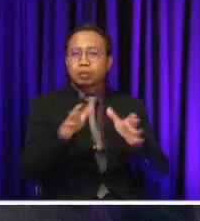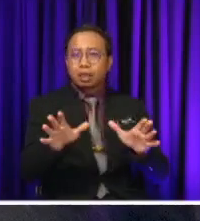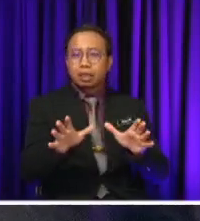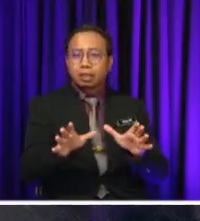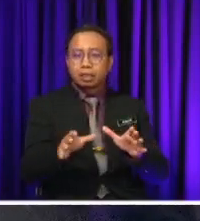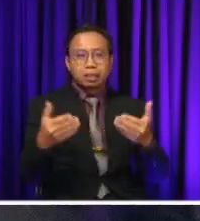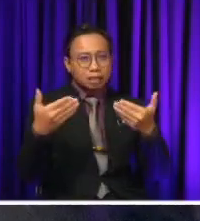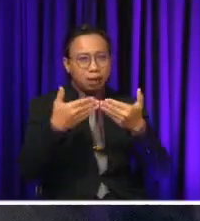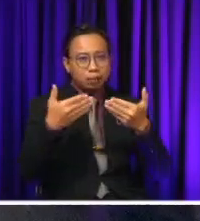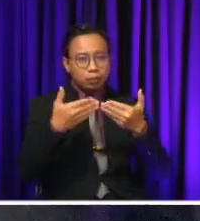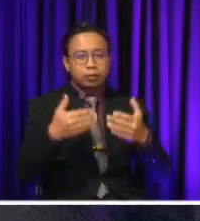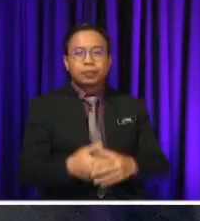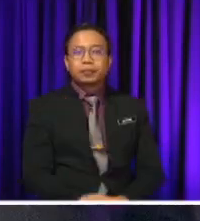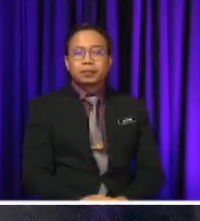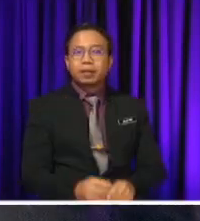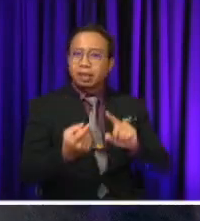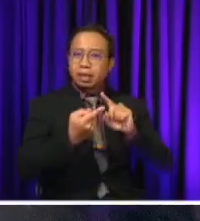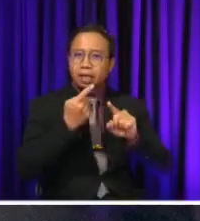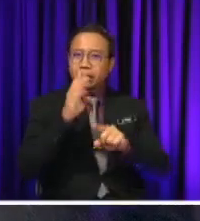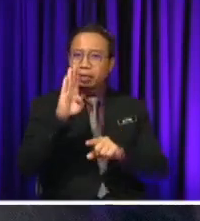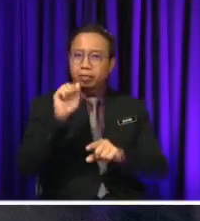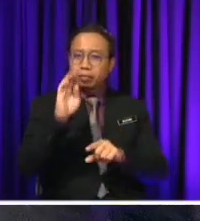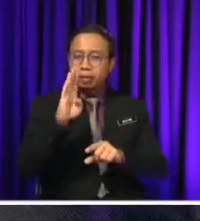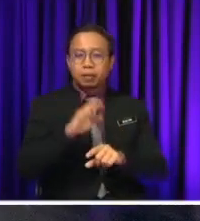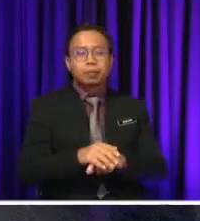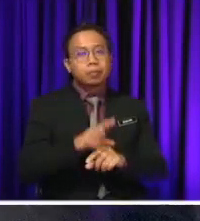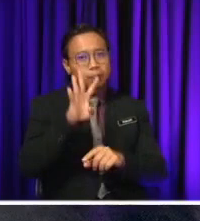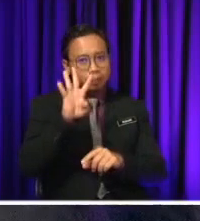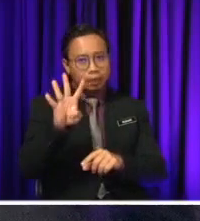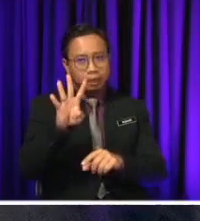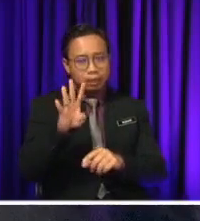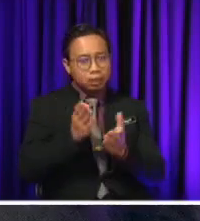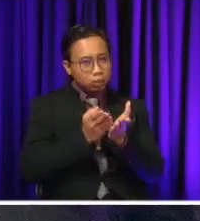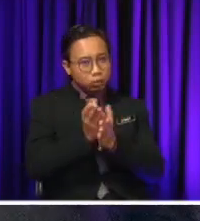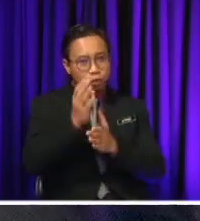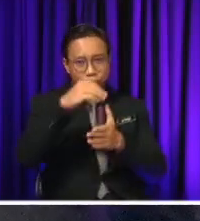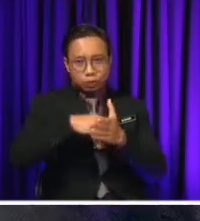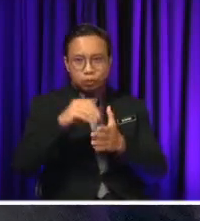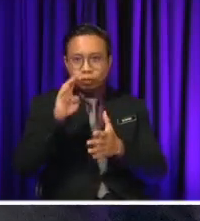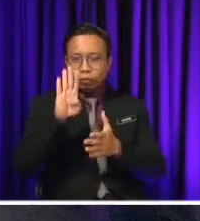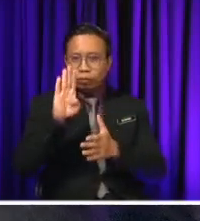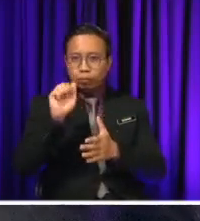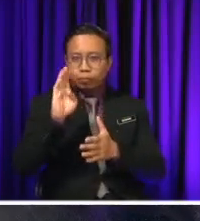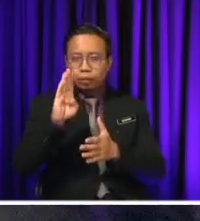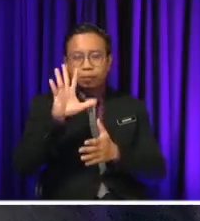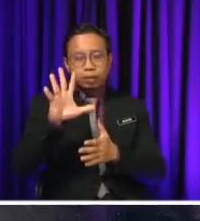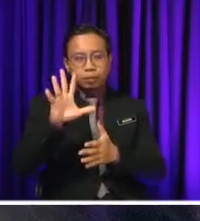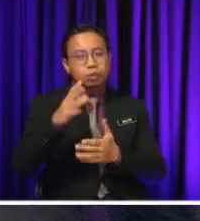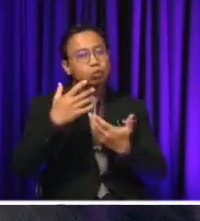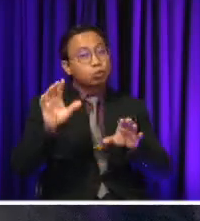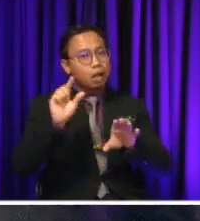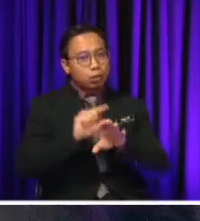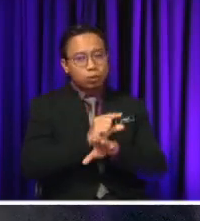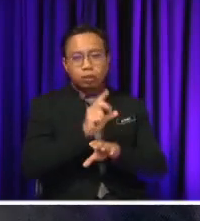sinambungkan ah maksudnya daripada bab yang nemu bab 4 Terus masuk yang bab kelima maksudnya Awak dah guna